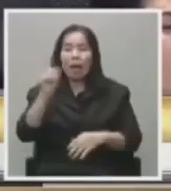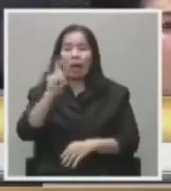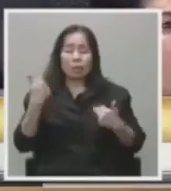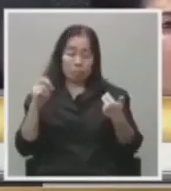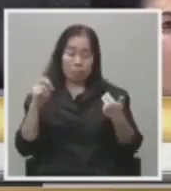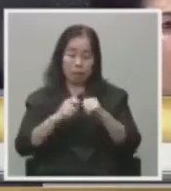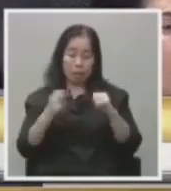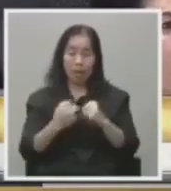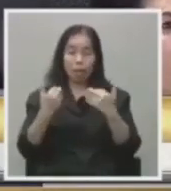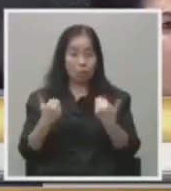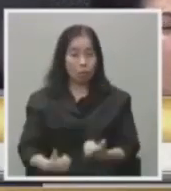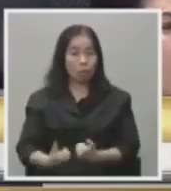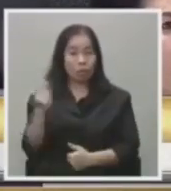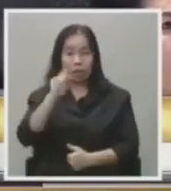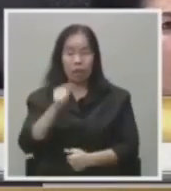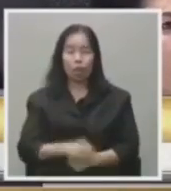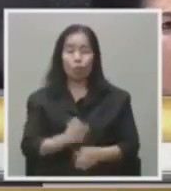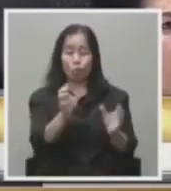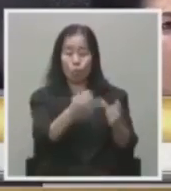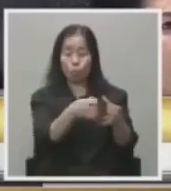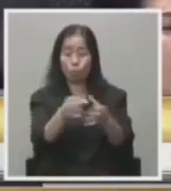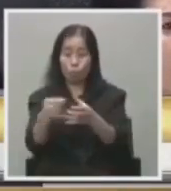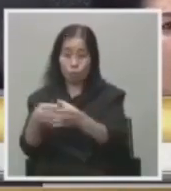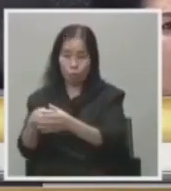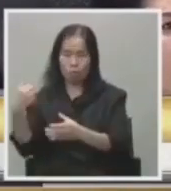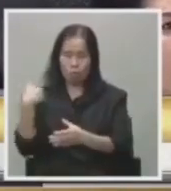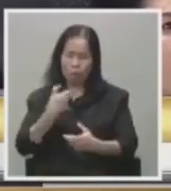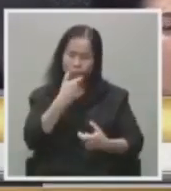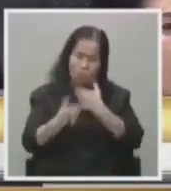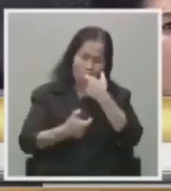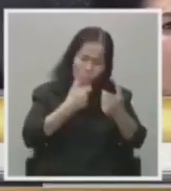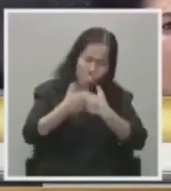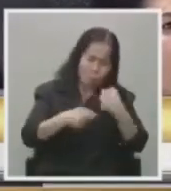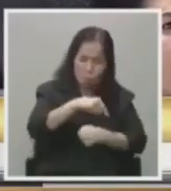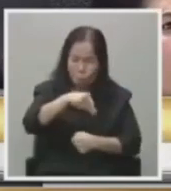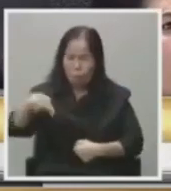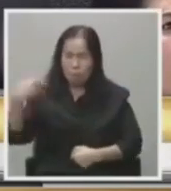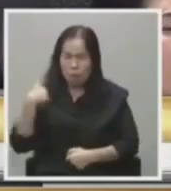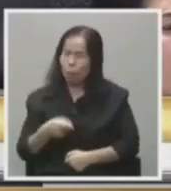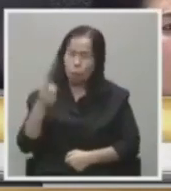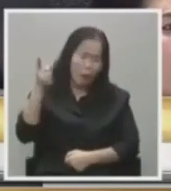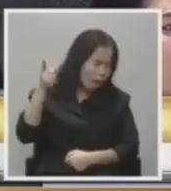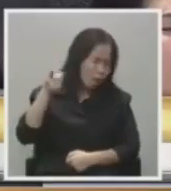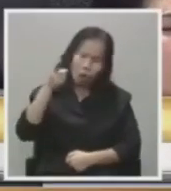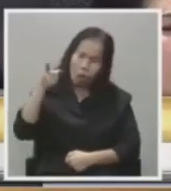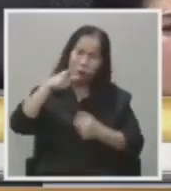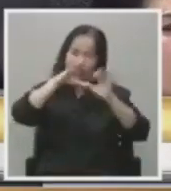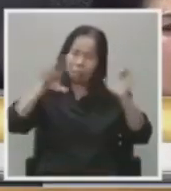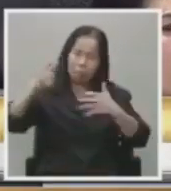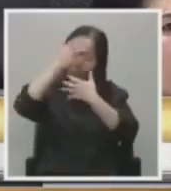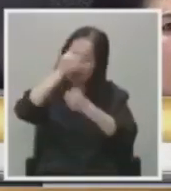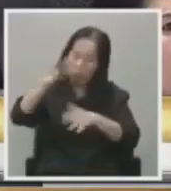เนี่ยทุกกลุ่มเนี่ยเขาก็บ่นกันเขาบ่นว่ารัฐบาลเนี่ยไม่ใส่ใจเท่าที่